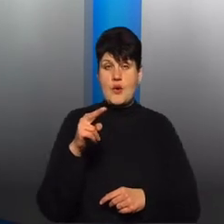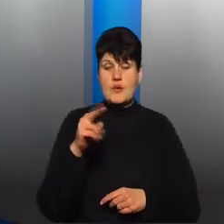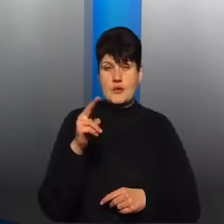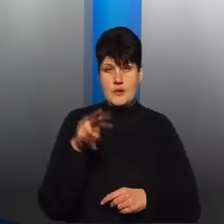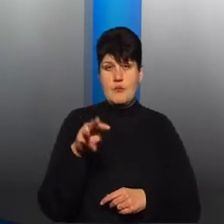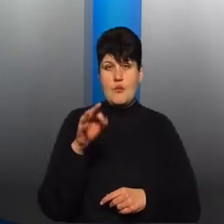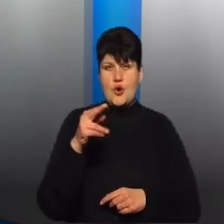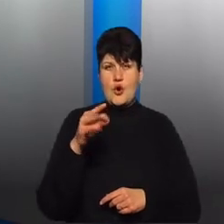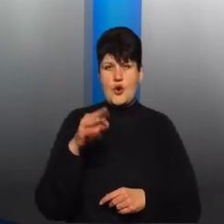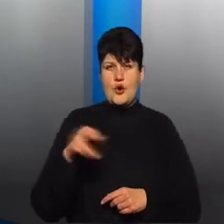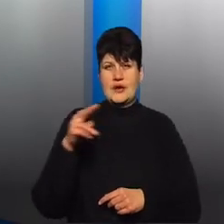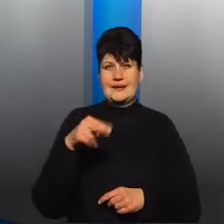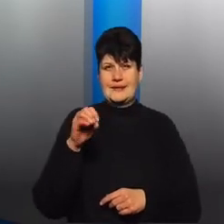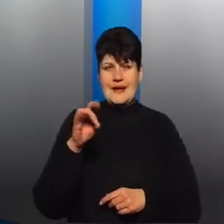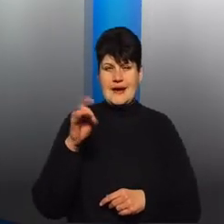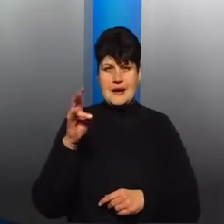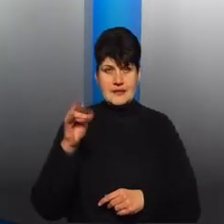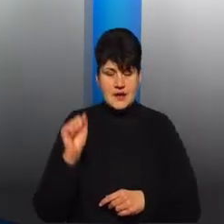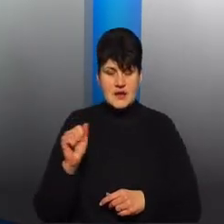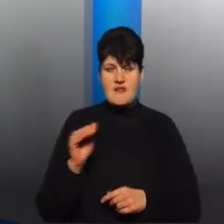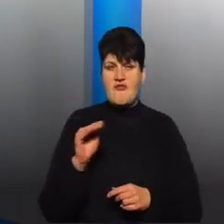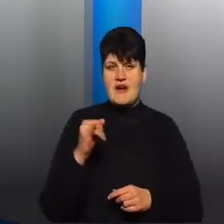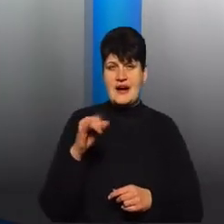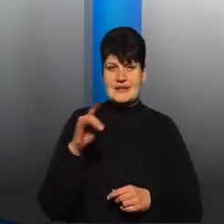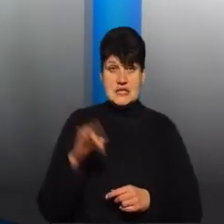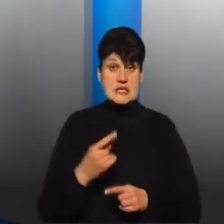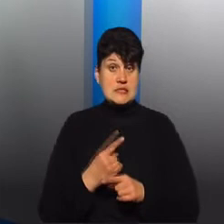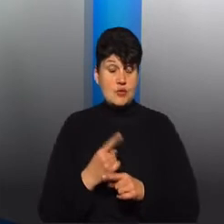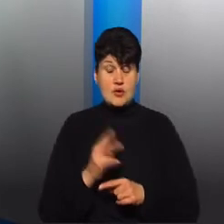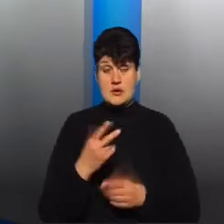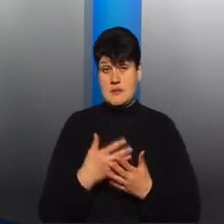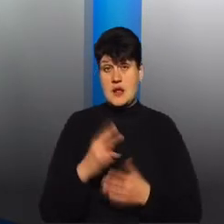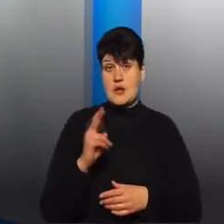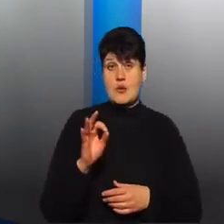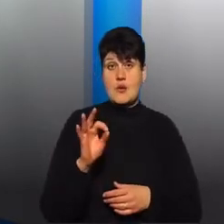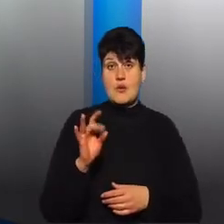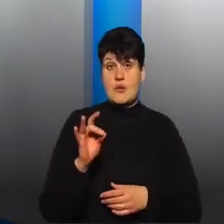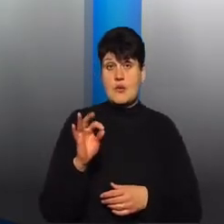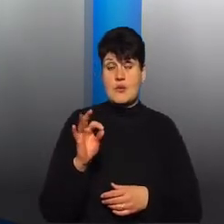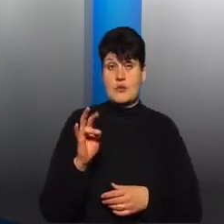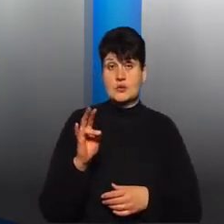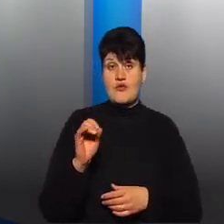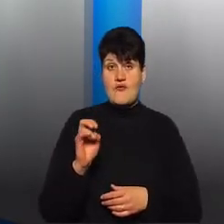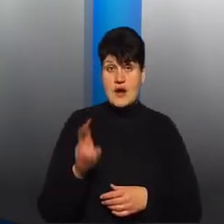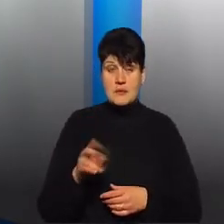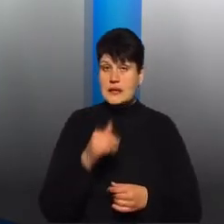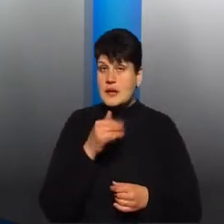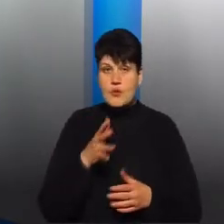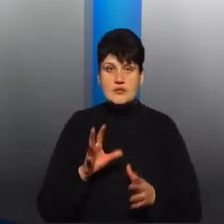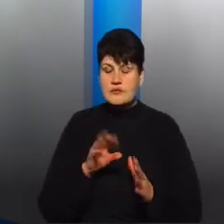разі заборонені CoronaVac. От, тому що ми не можемо вводити ослаблений вірус, а це вводить тільки